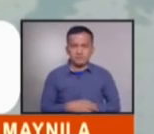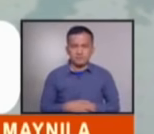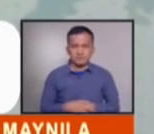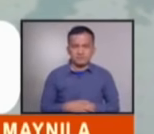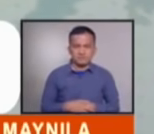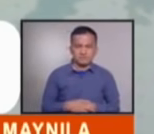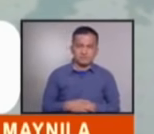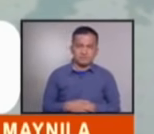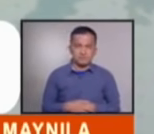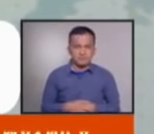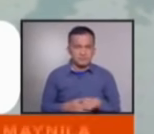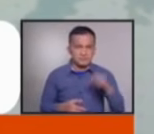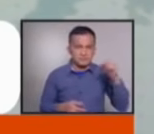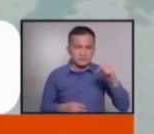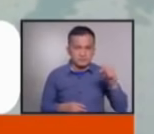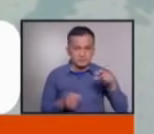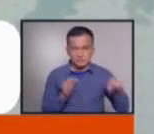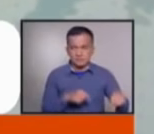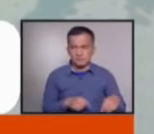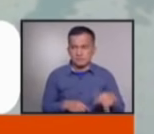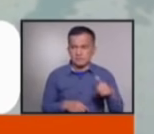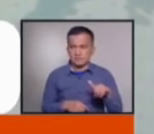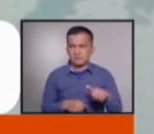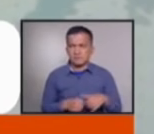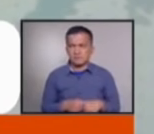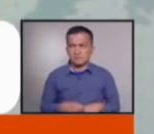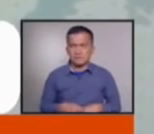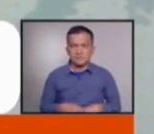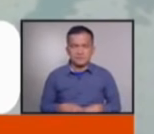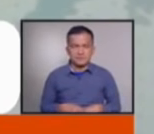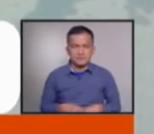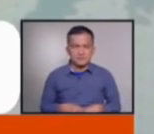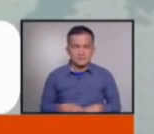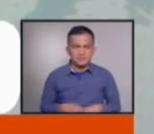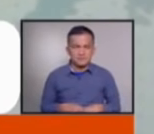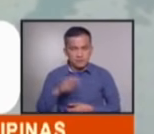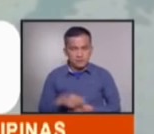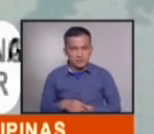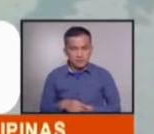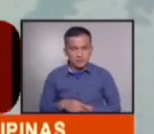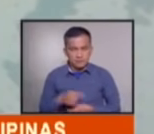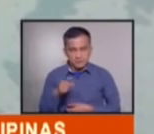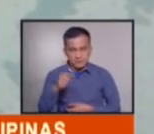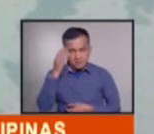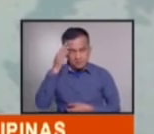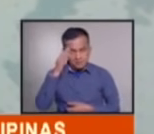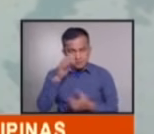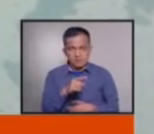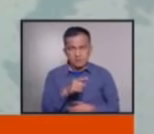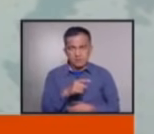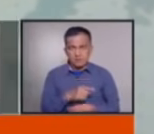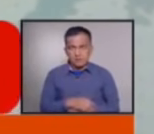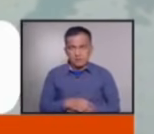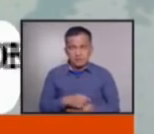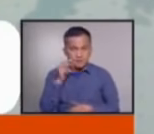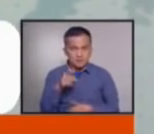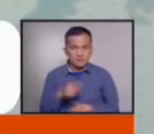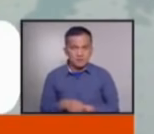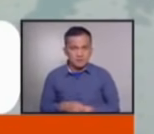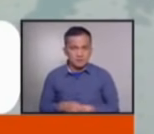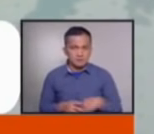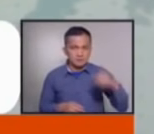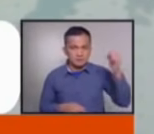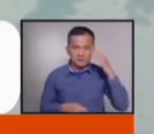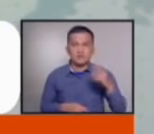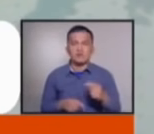Opo, nandito po. Okay. Hello po, good afternoon po, sir. Alam mo ba na may asawa si Ninita? Opo,